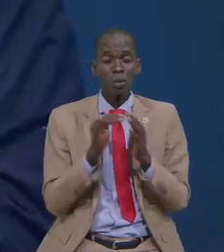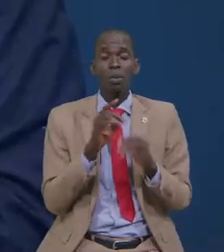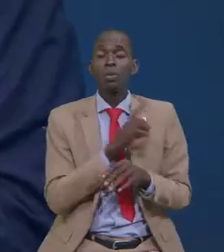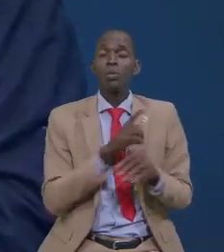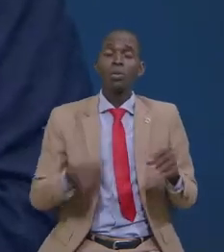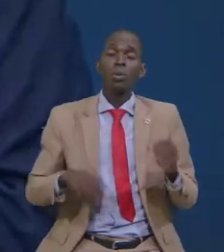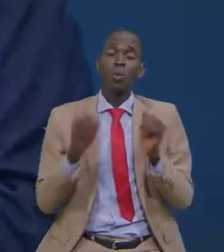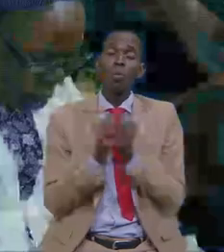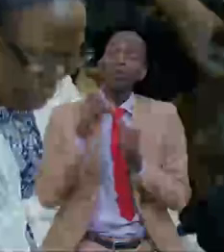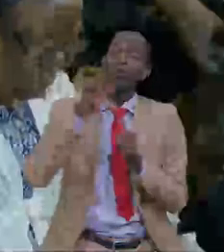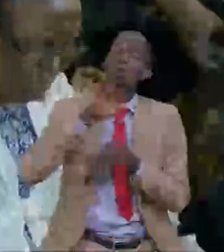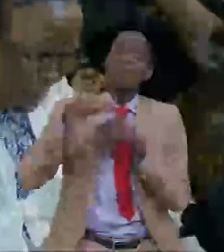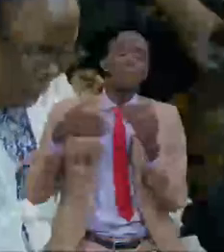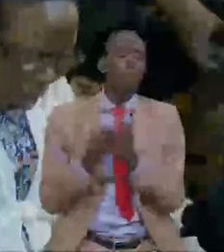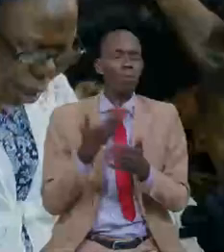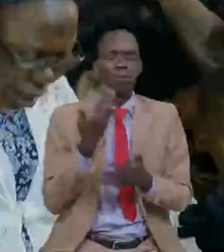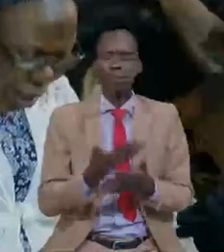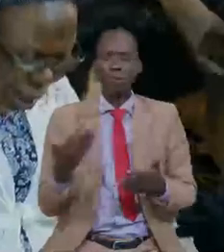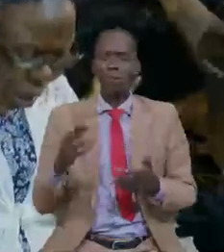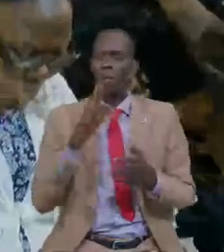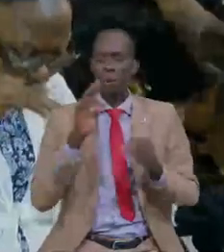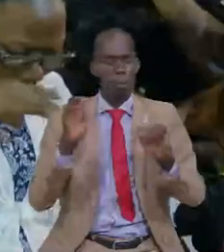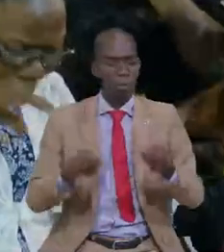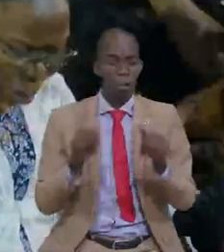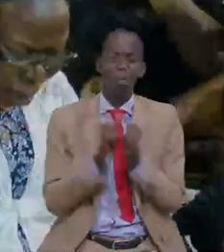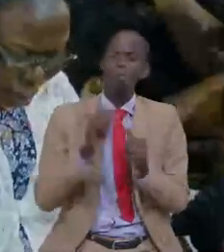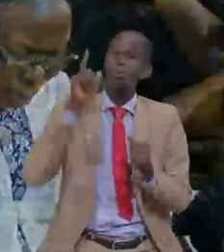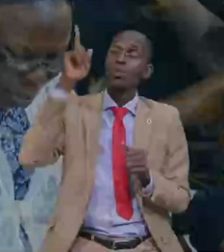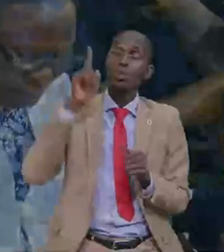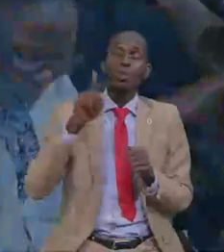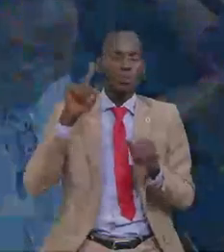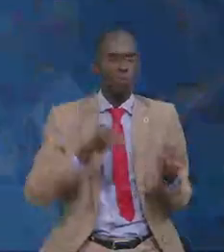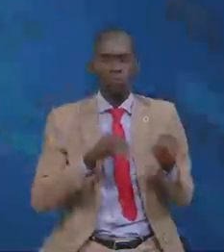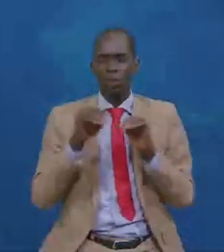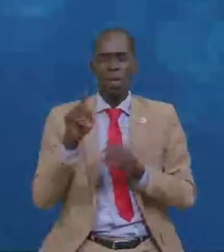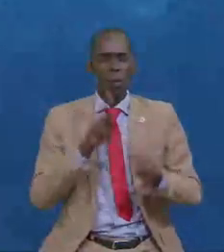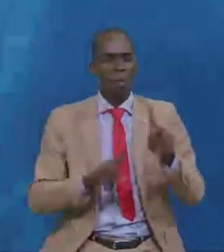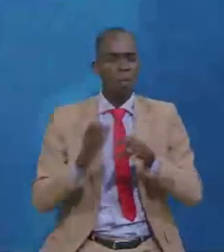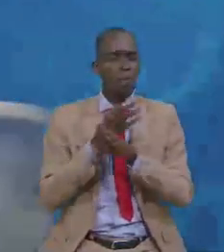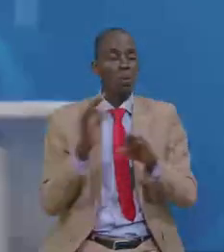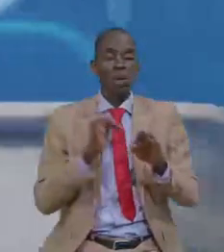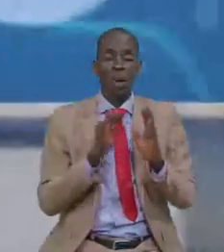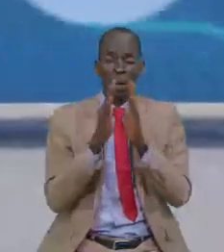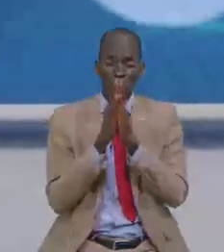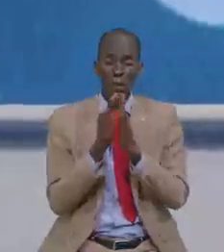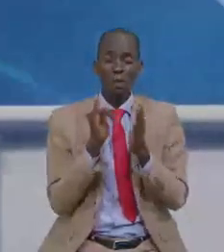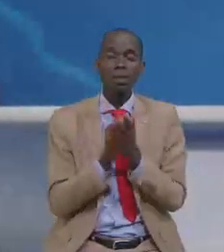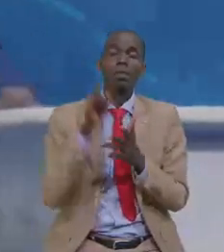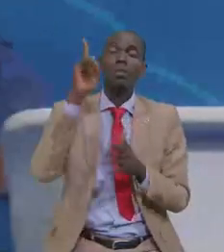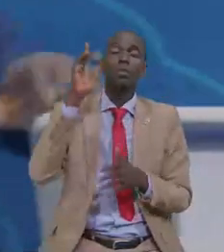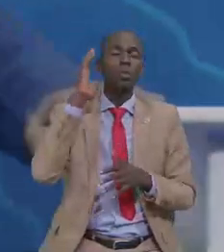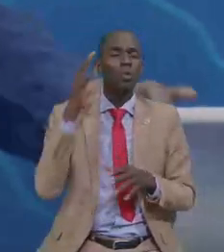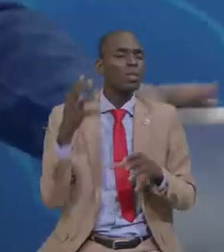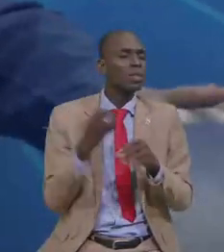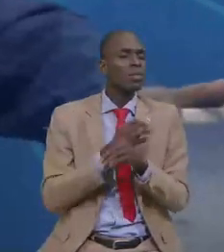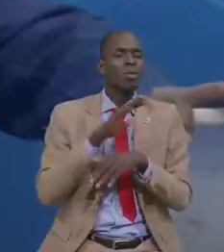des femmes ou des hommes, Seigneur, je prie, parce que tout est possible à toi, parce que tu as affranchi les hommes, je